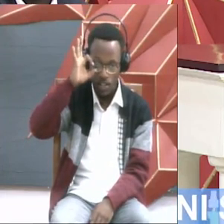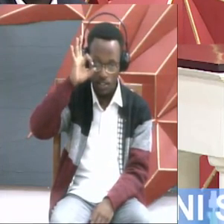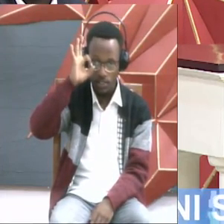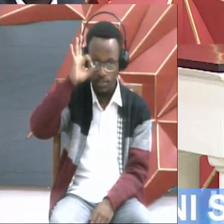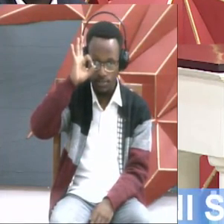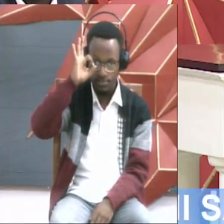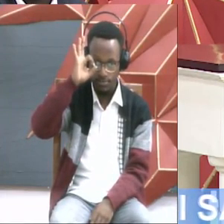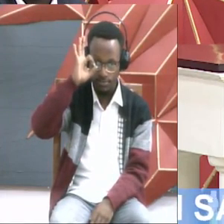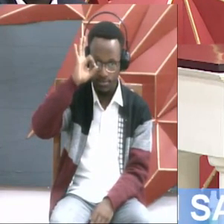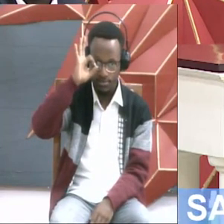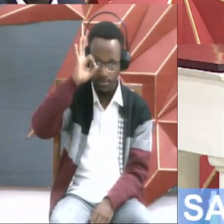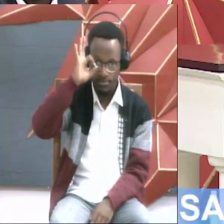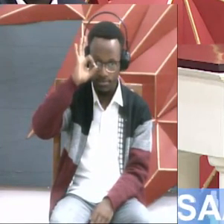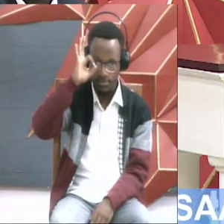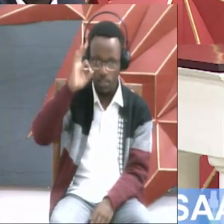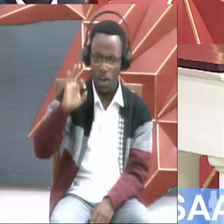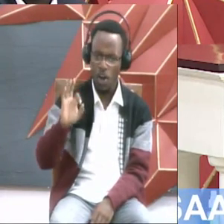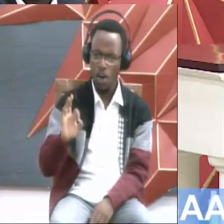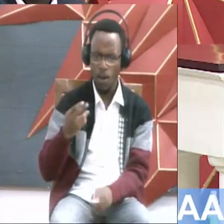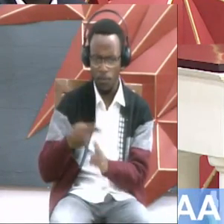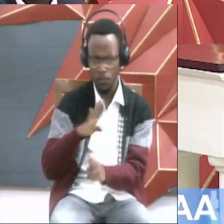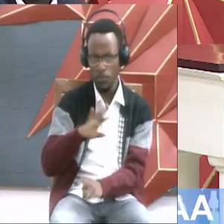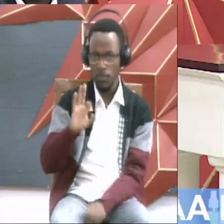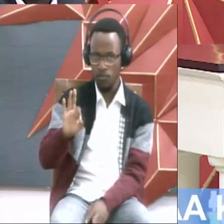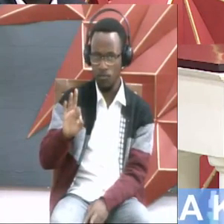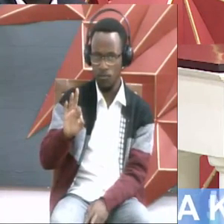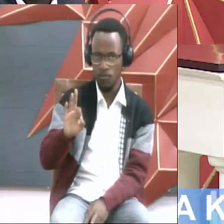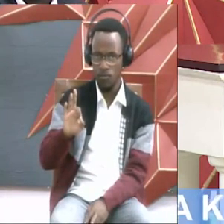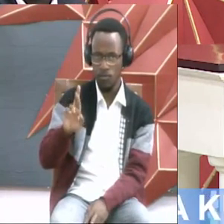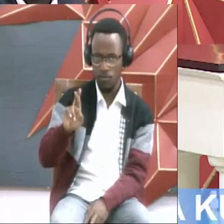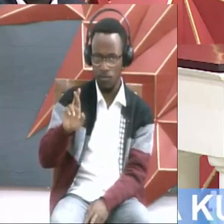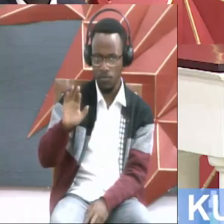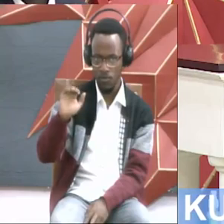Je vous donne cette parole. Je vous dédie cette parole.